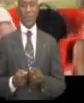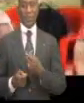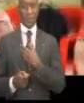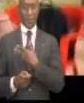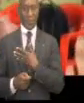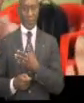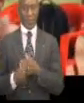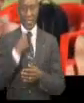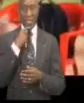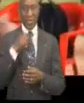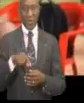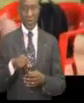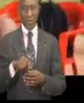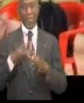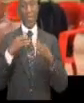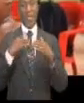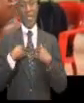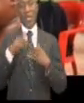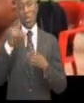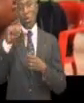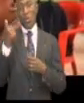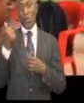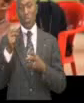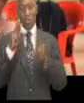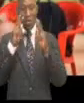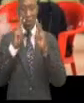religion devraient être arrêtés.